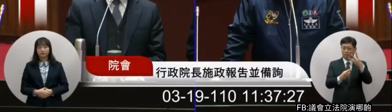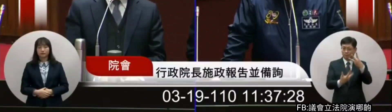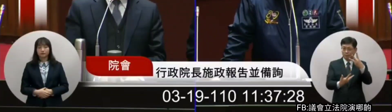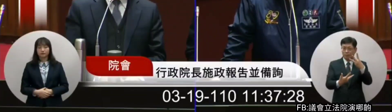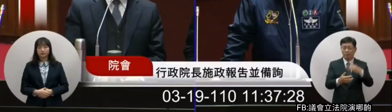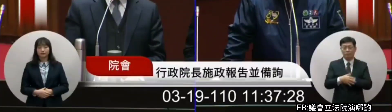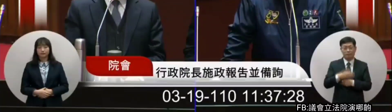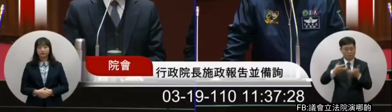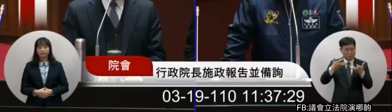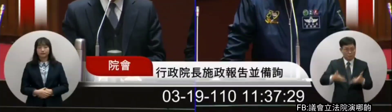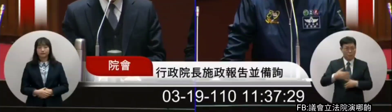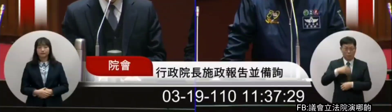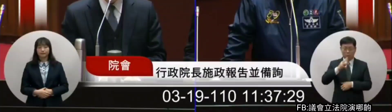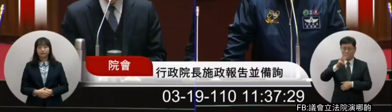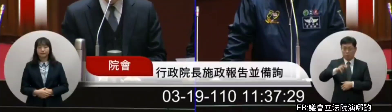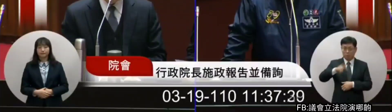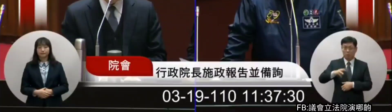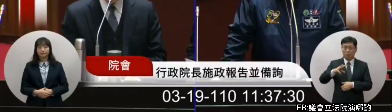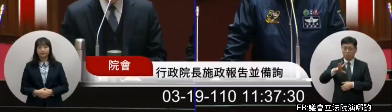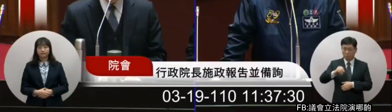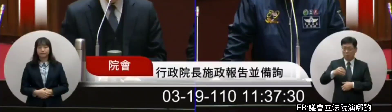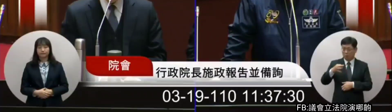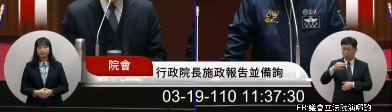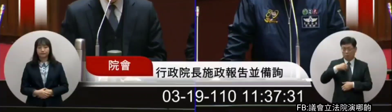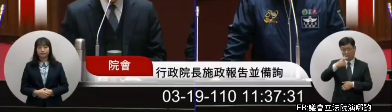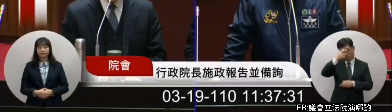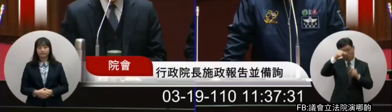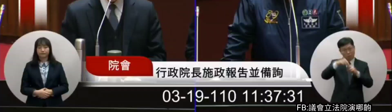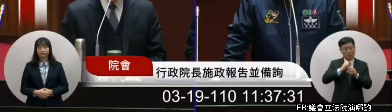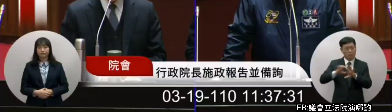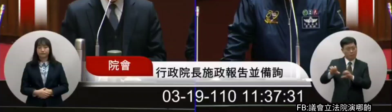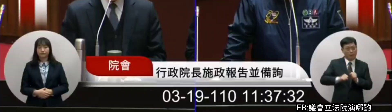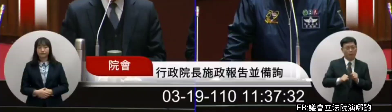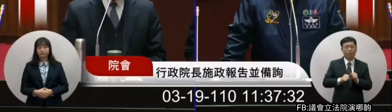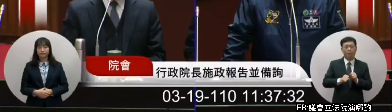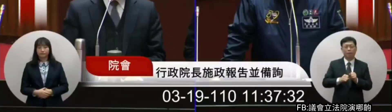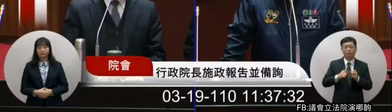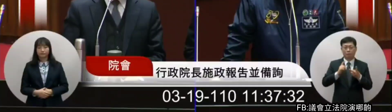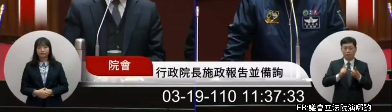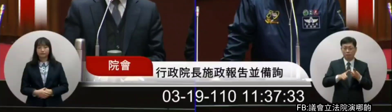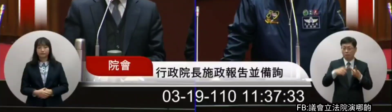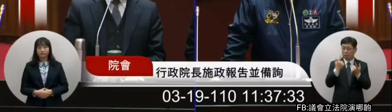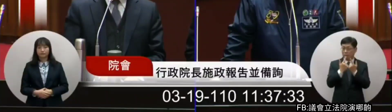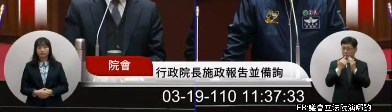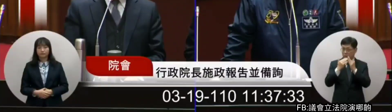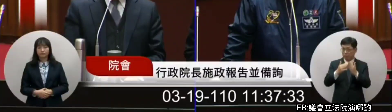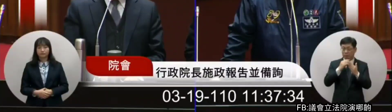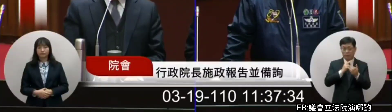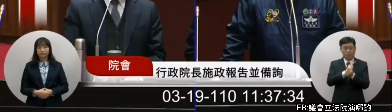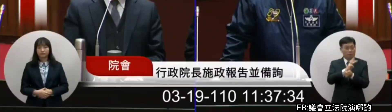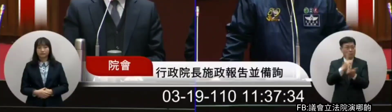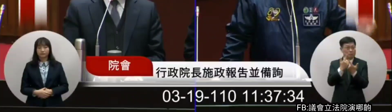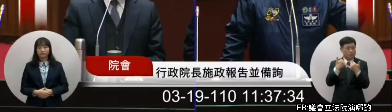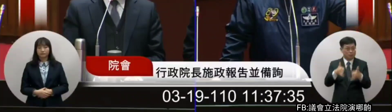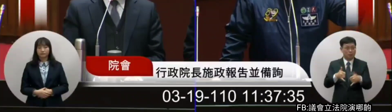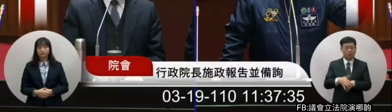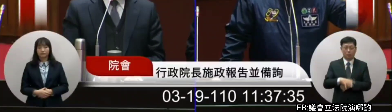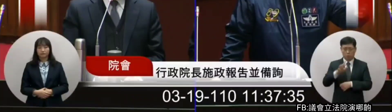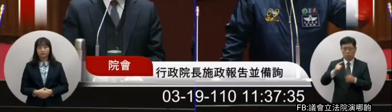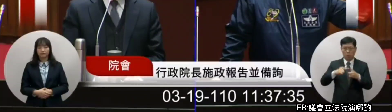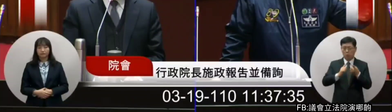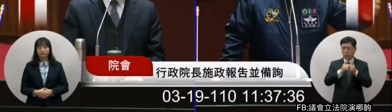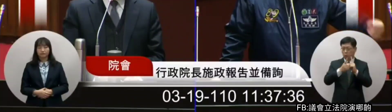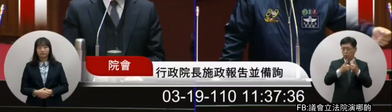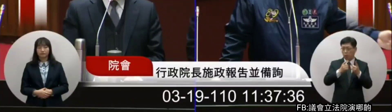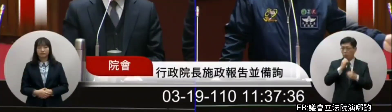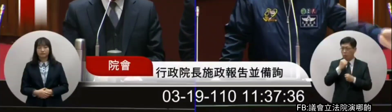3月17号，三重有3000万元的黄金抢案，那在台北市的林森北路啊，有人就